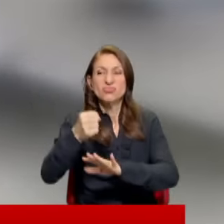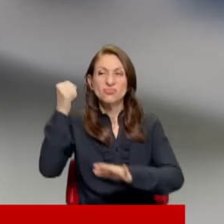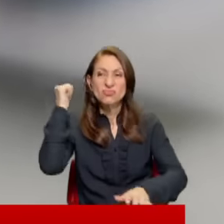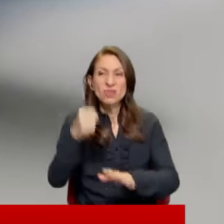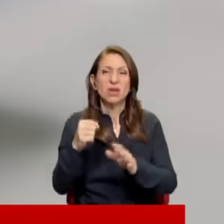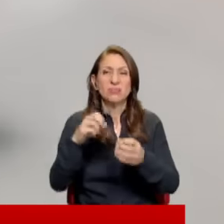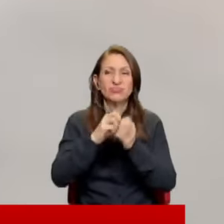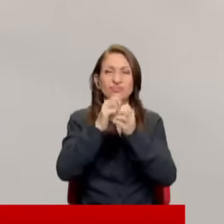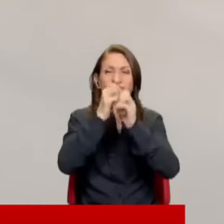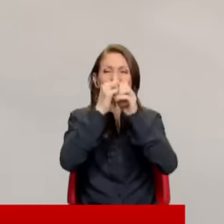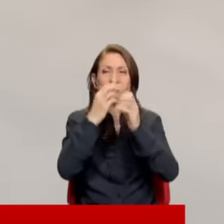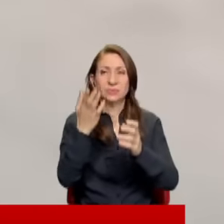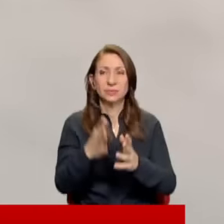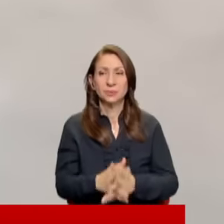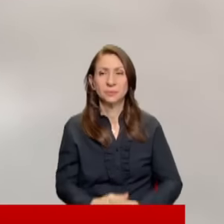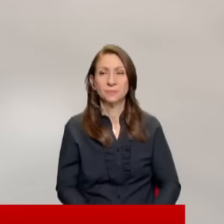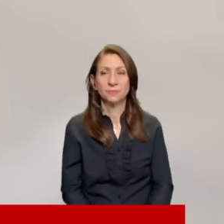karşılık